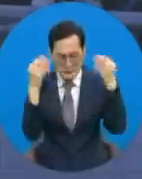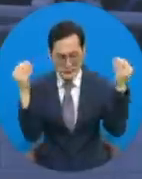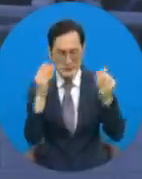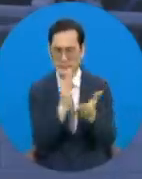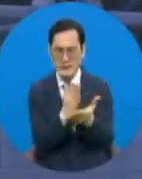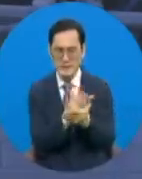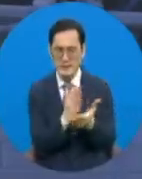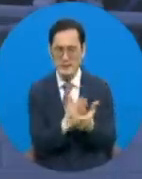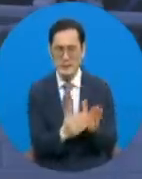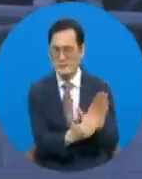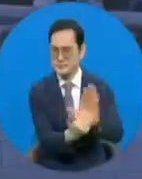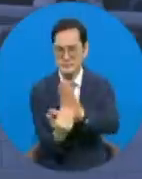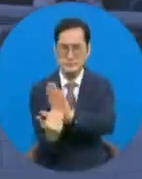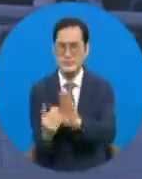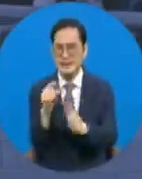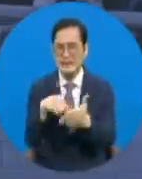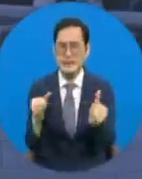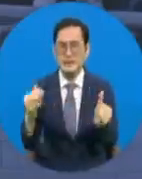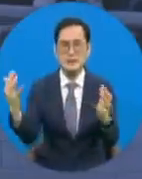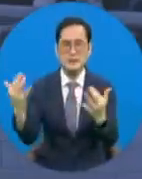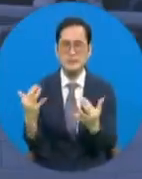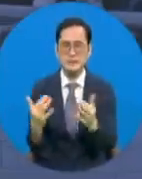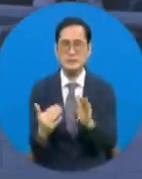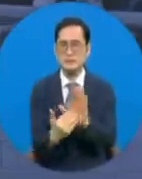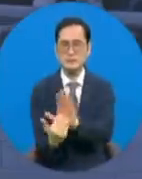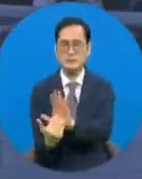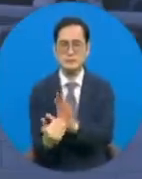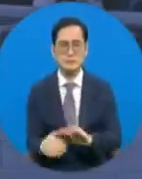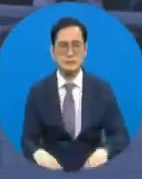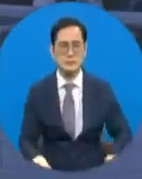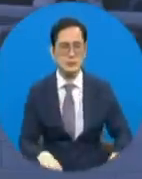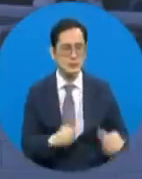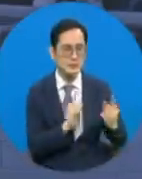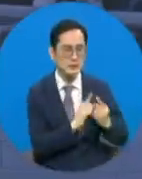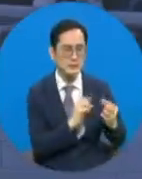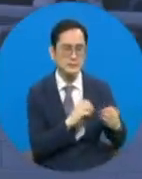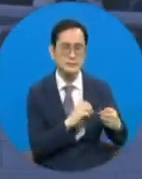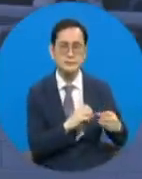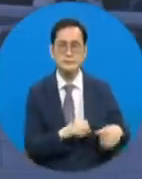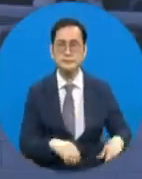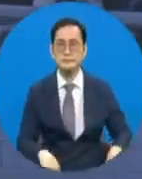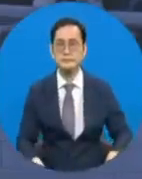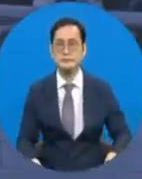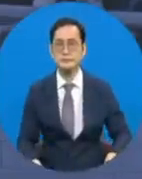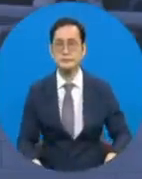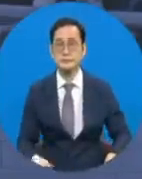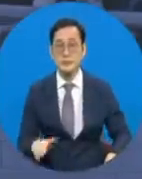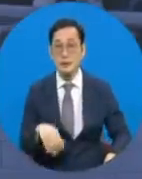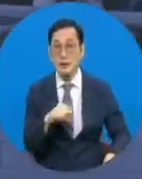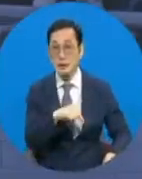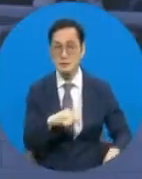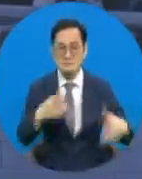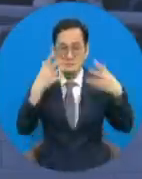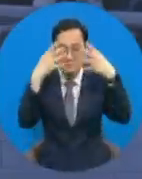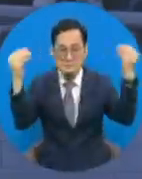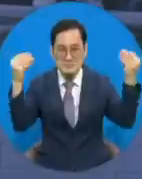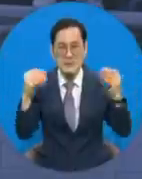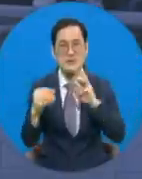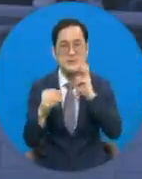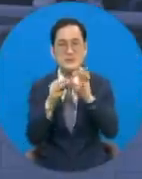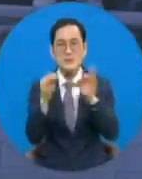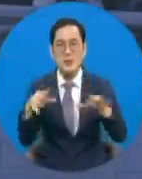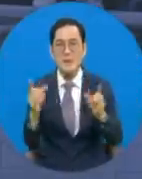엠바고다. 이런 전제로 하고 들어갑니다. 근데 어제 민주당 같은 경우에는요, 이 공식 유튜브 채널을 통해서 약 30분간